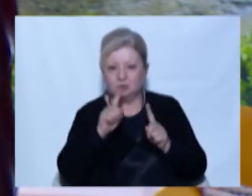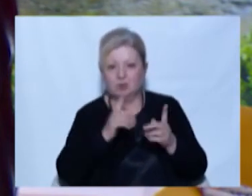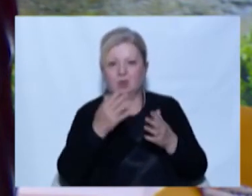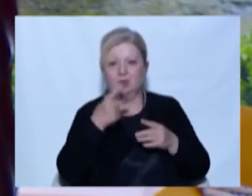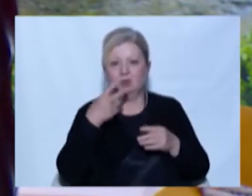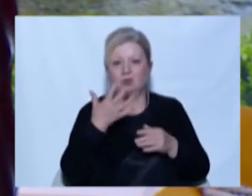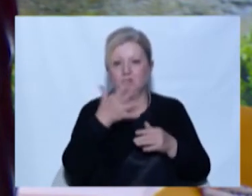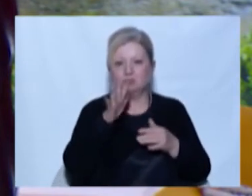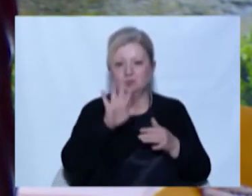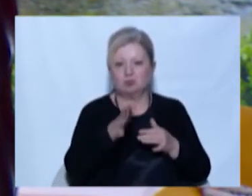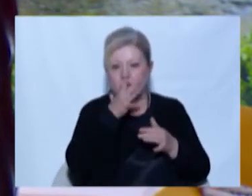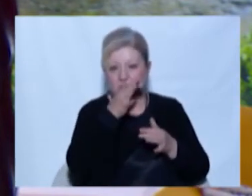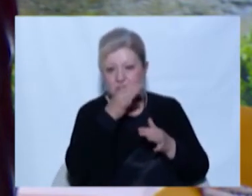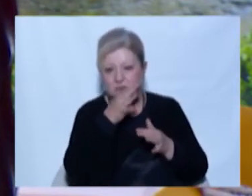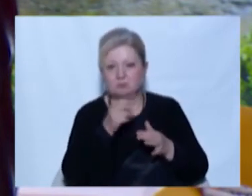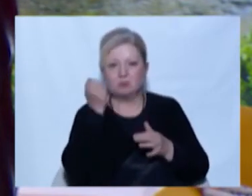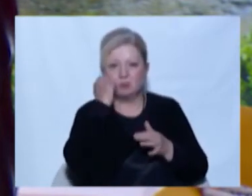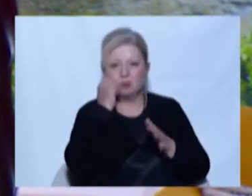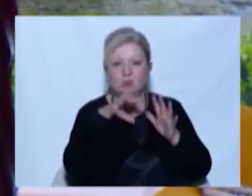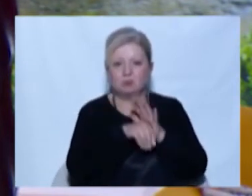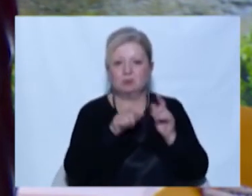წელს მოსკოვში